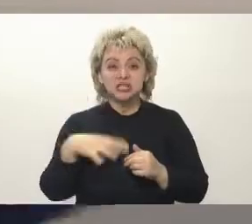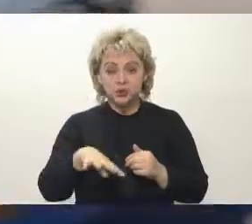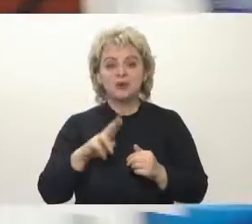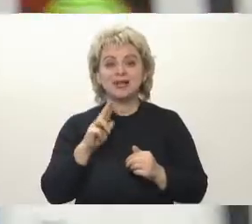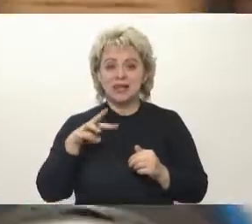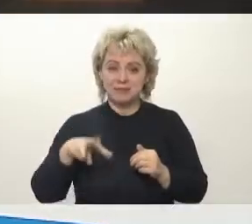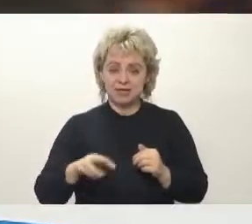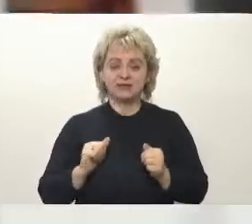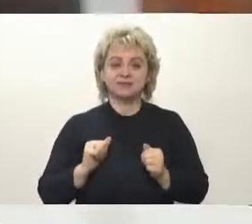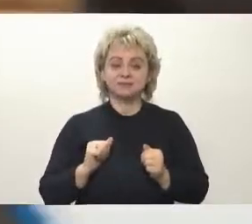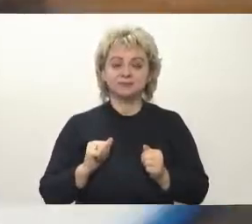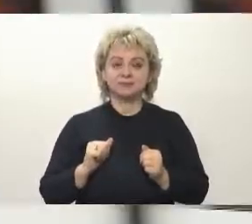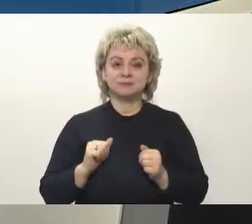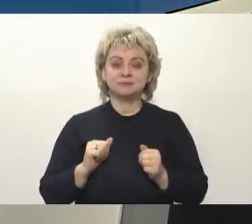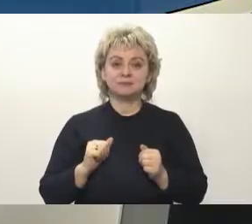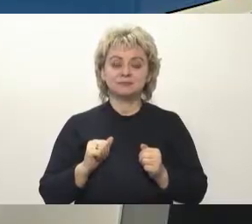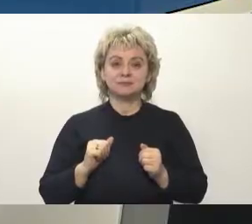4 десятка километров.